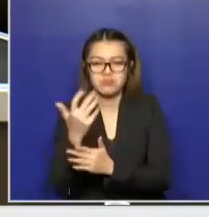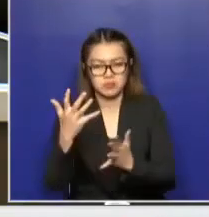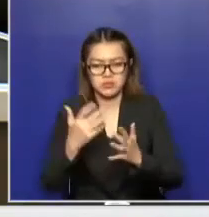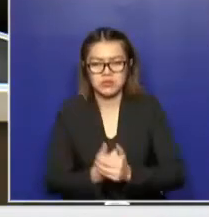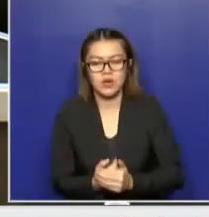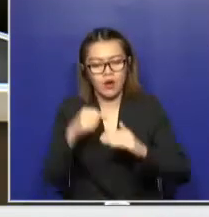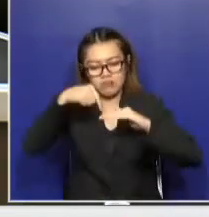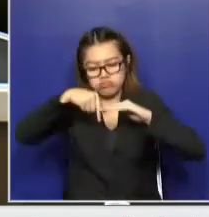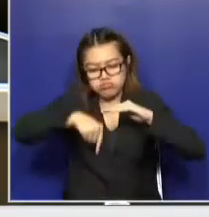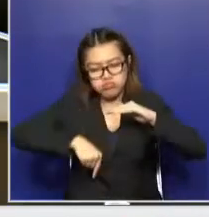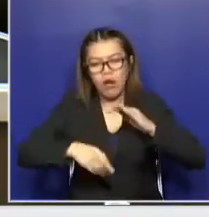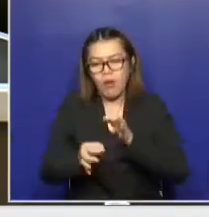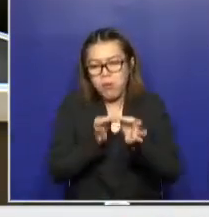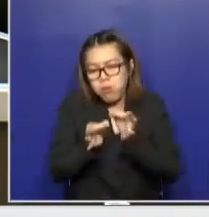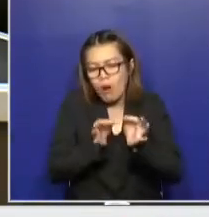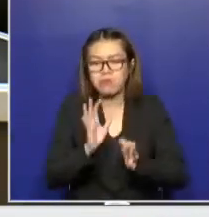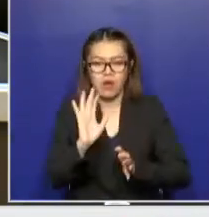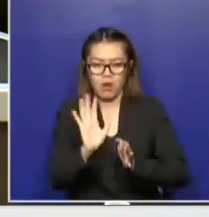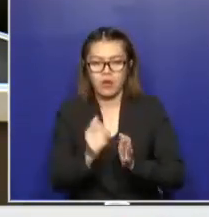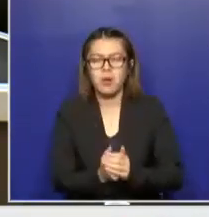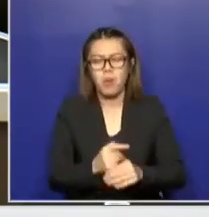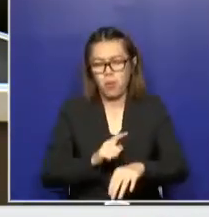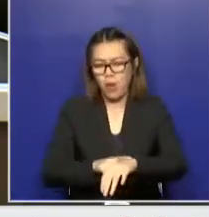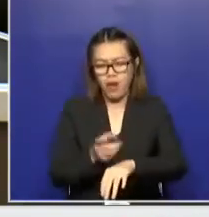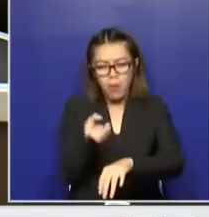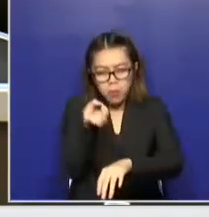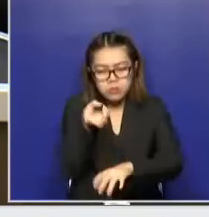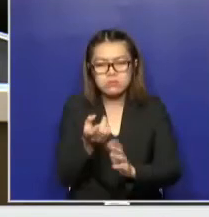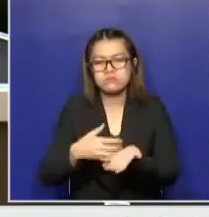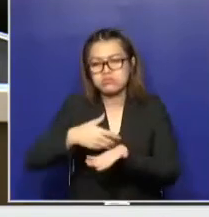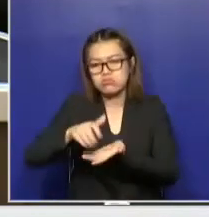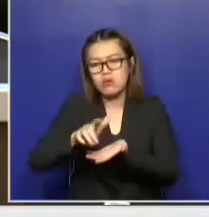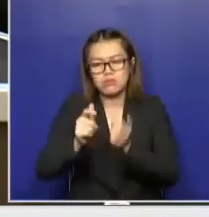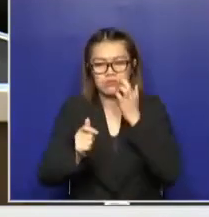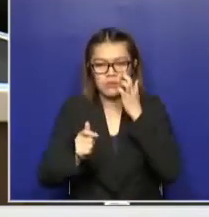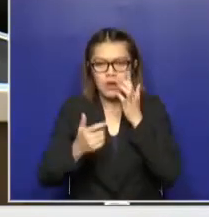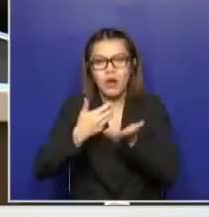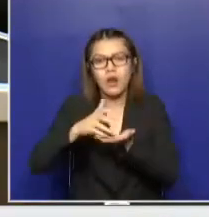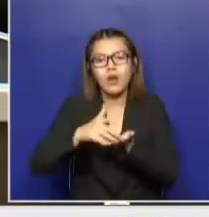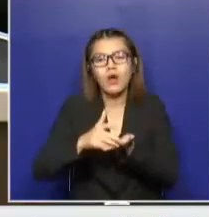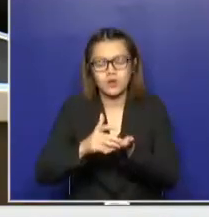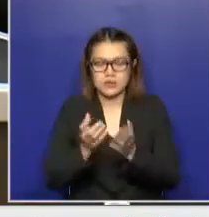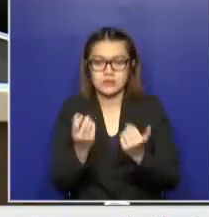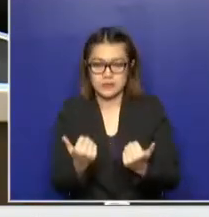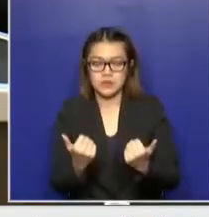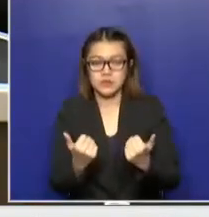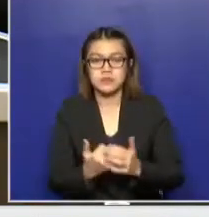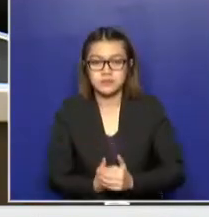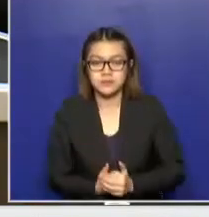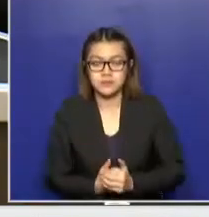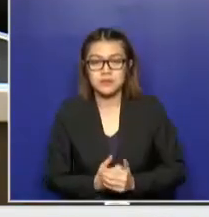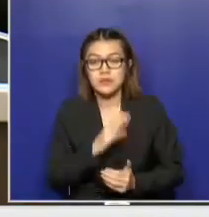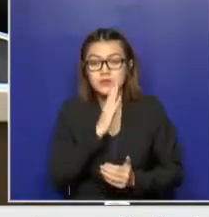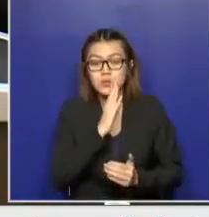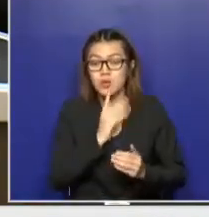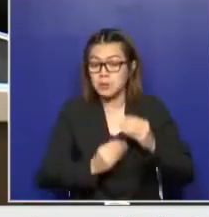ครับต้องขออภัยได้เพราะว่ามีเวลาน้อยครับก็ขอพูดไว้เพียงคร่าวๆเท่านี้ถ้ามีอะไรเพิ่มเติมผ